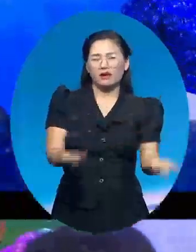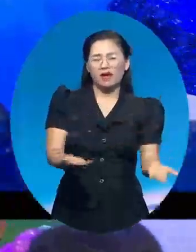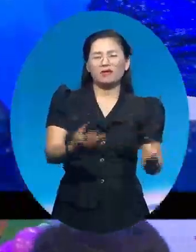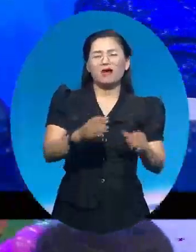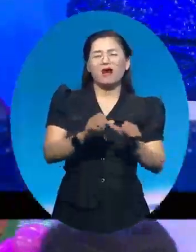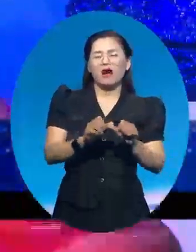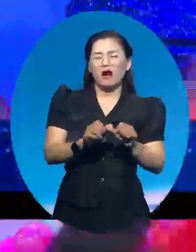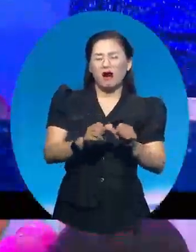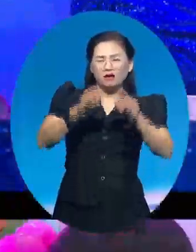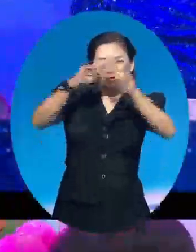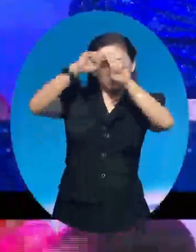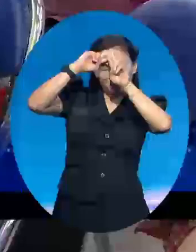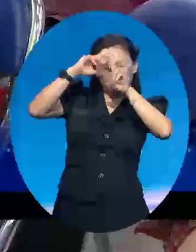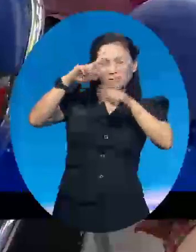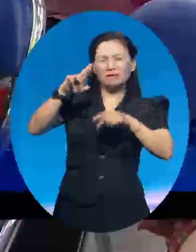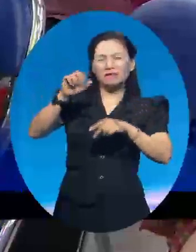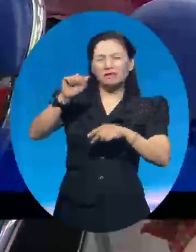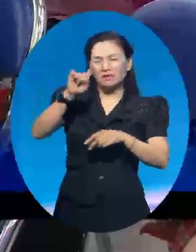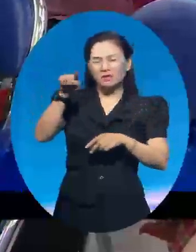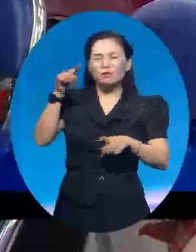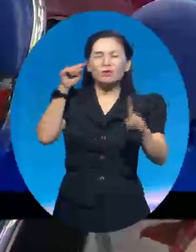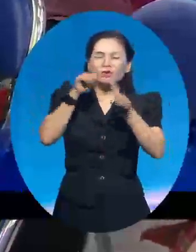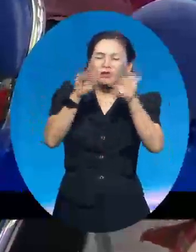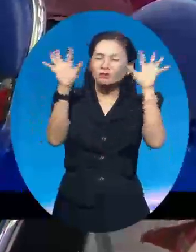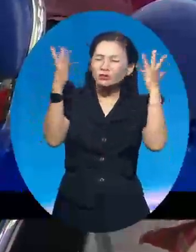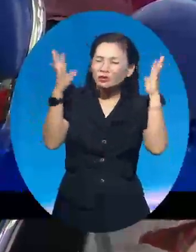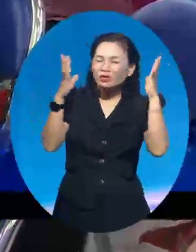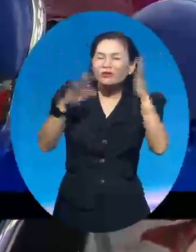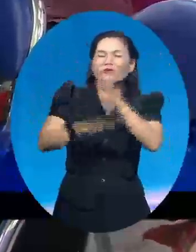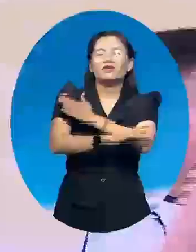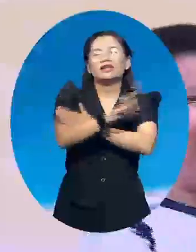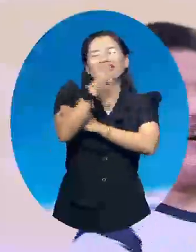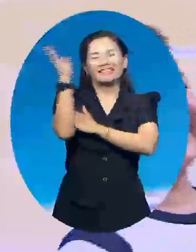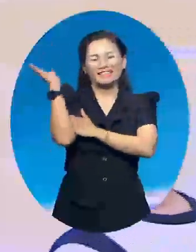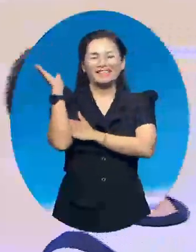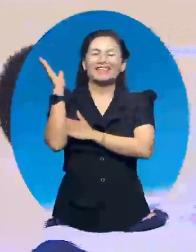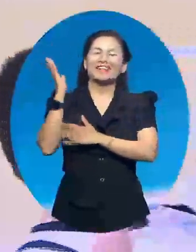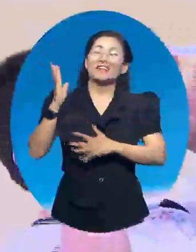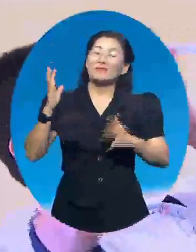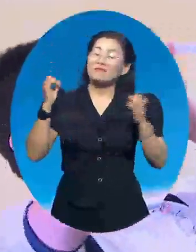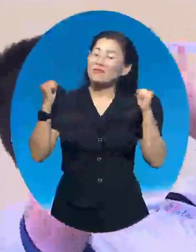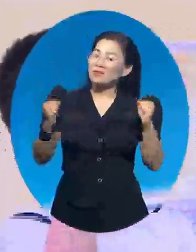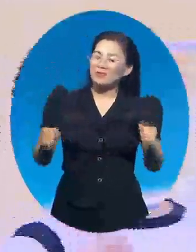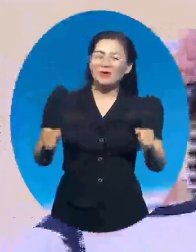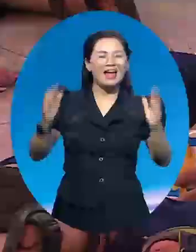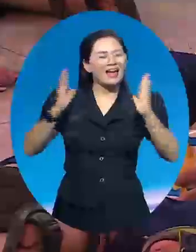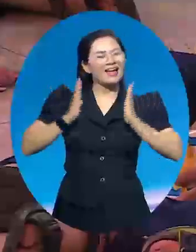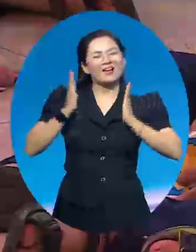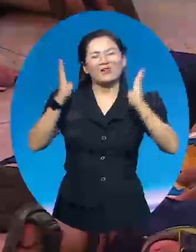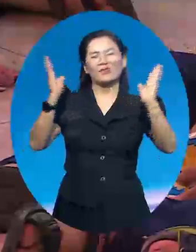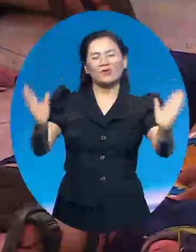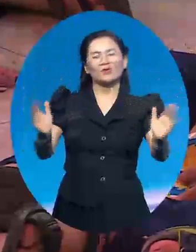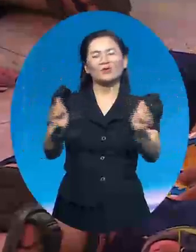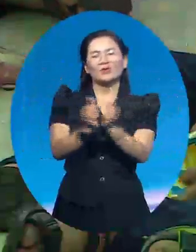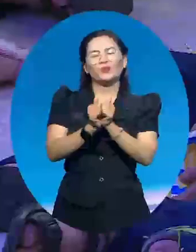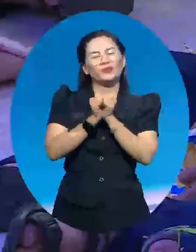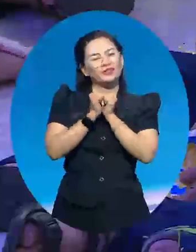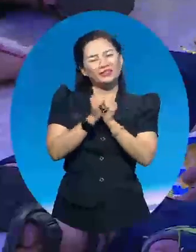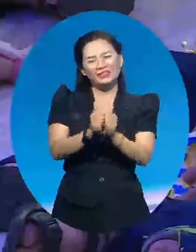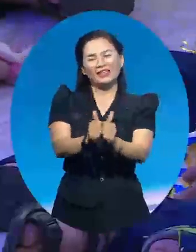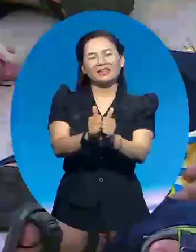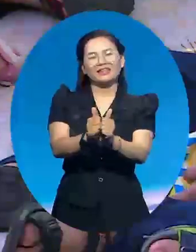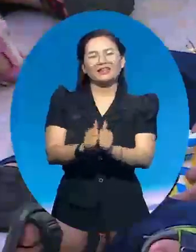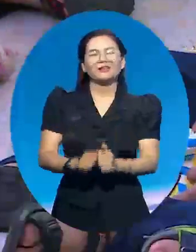Rẫy, để các em được vui chơi, phát triển lành mạnh và đón một mùa Trung Thu thật ấm áp, hạnh phúc bên người thân.